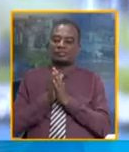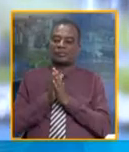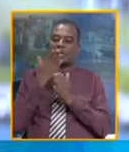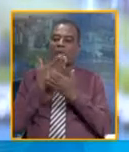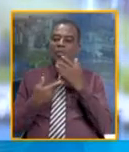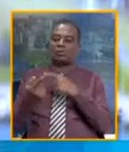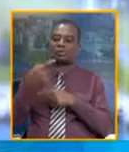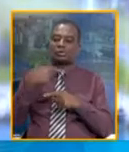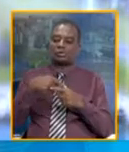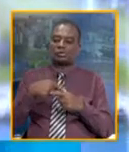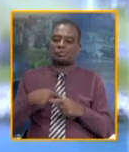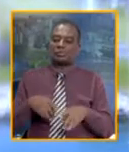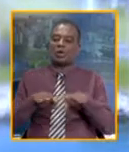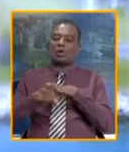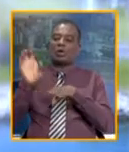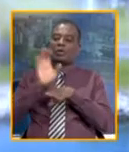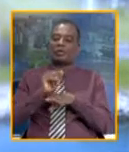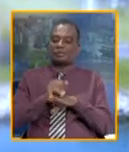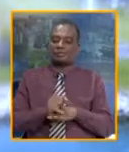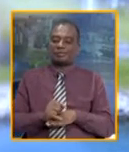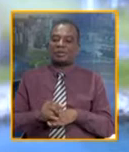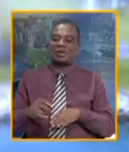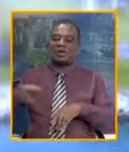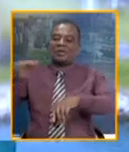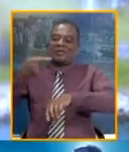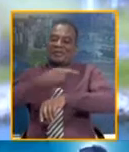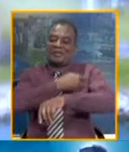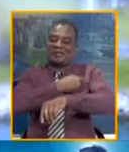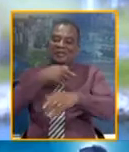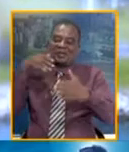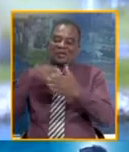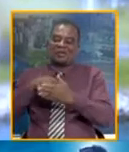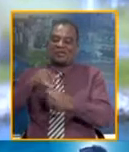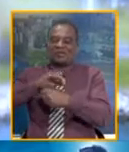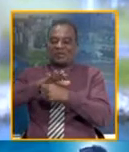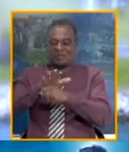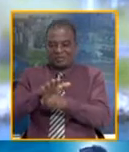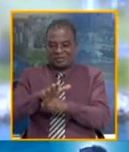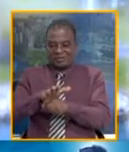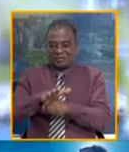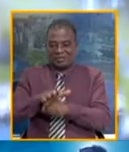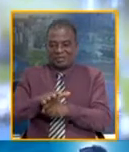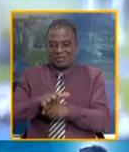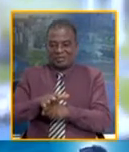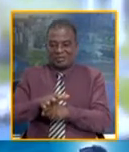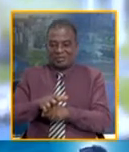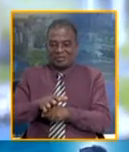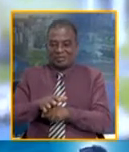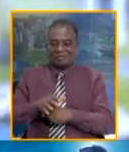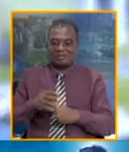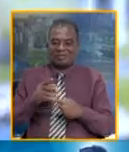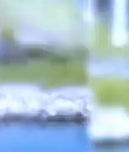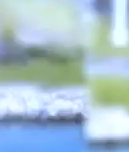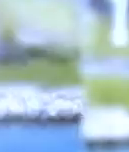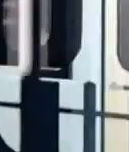En Côte d'Ivoire, enfin, un vaccin contre le coronavirus. Mais n'oublions pas de respecter quotidiennement les gestes